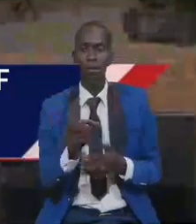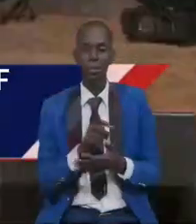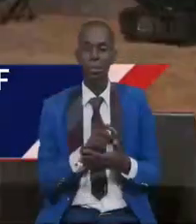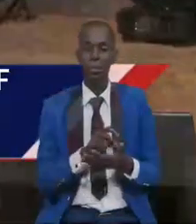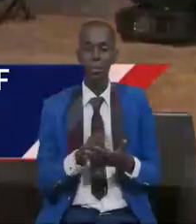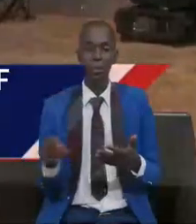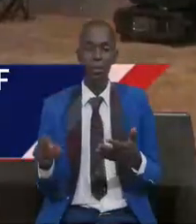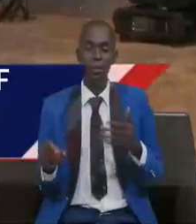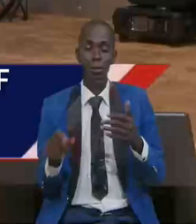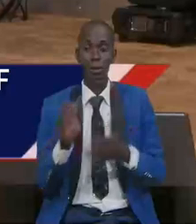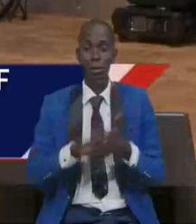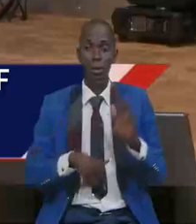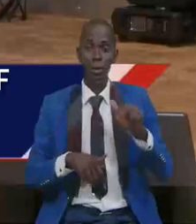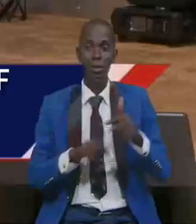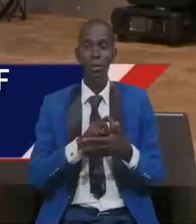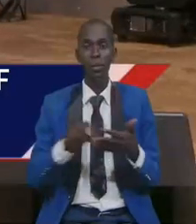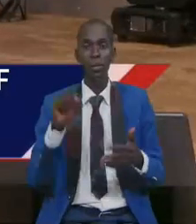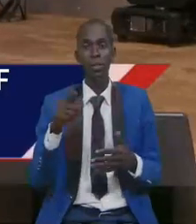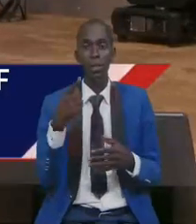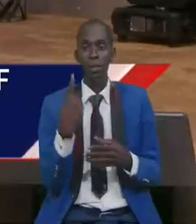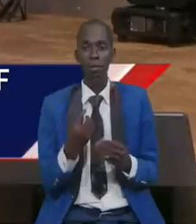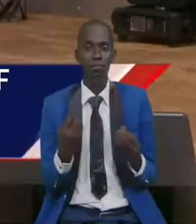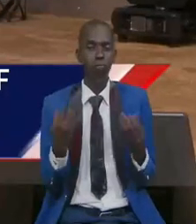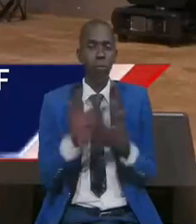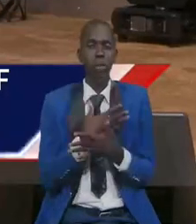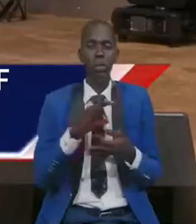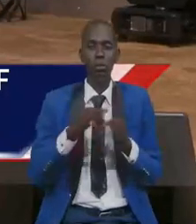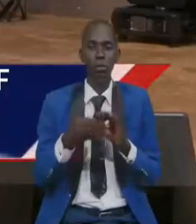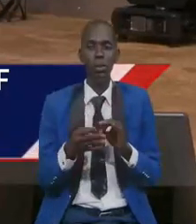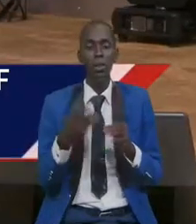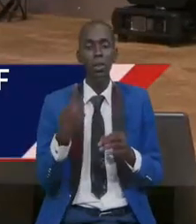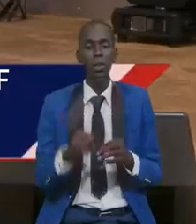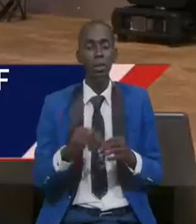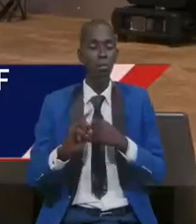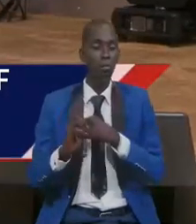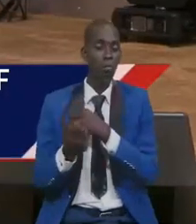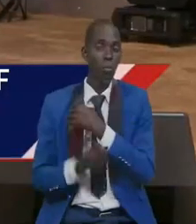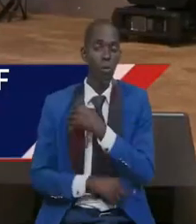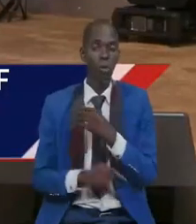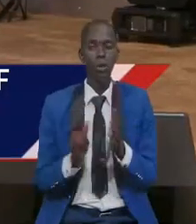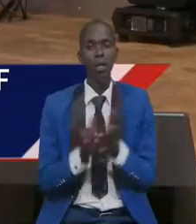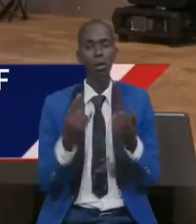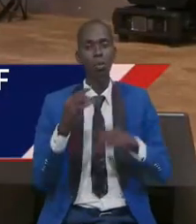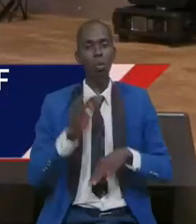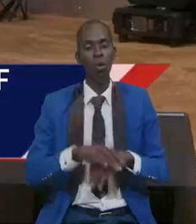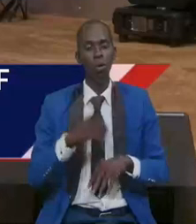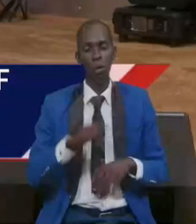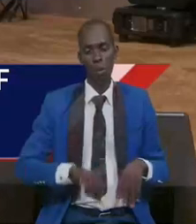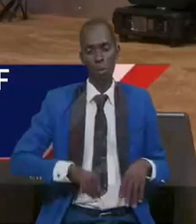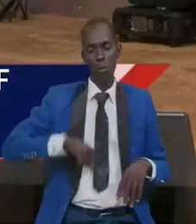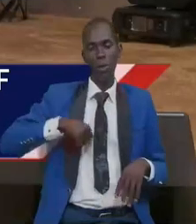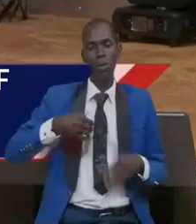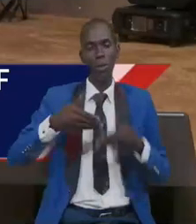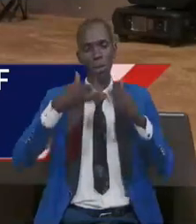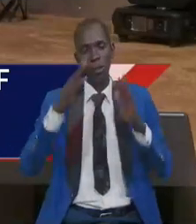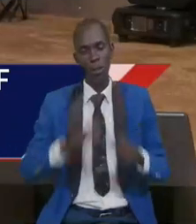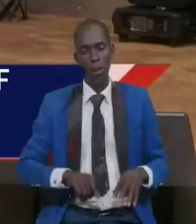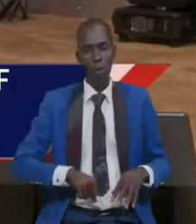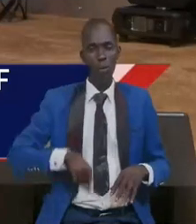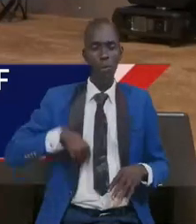la punition qui va descendre sur le monarque orgueilleux, L'homme orgueilleux, le maniaque